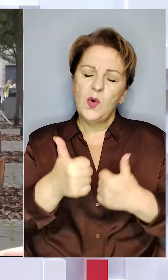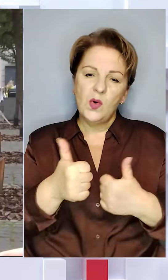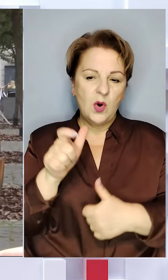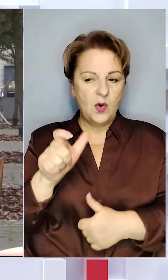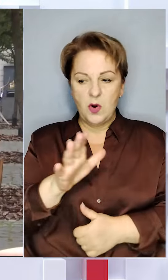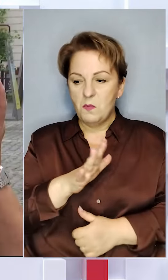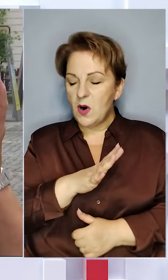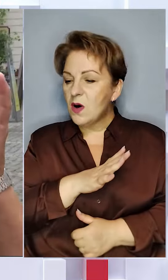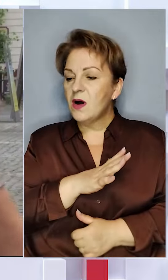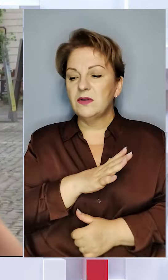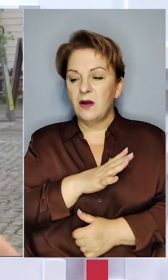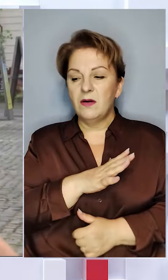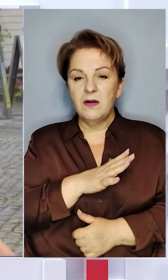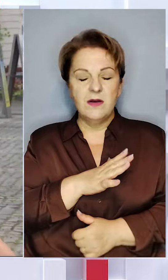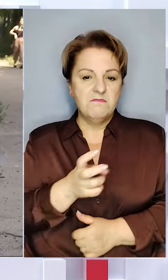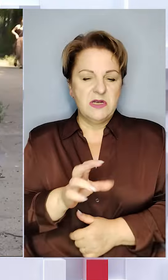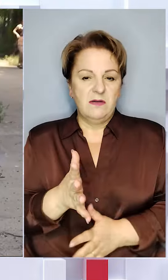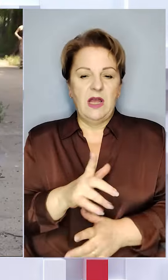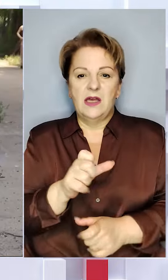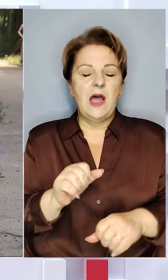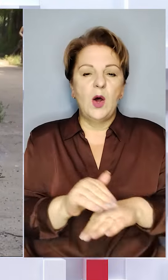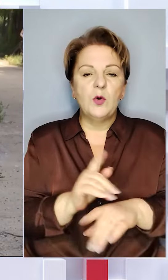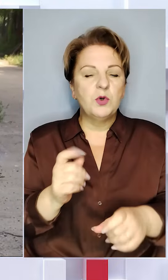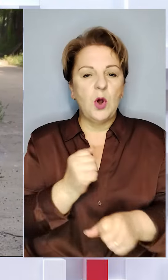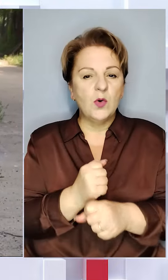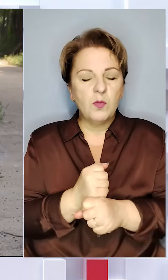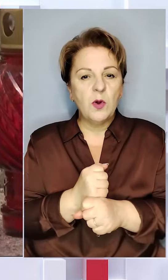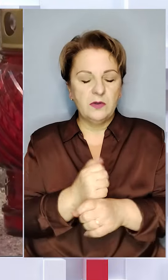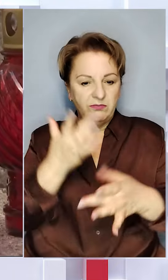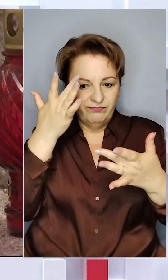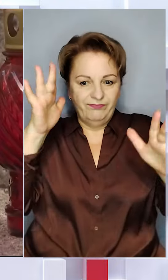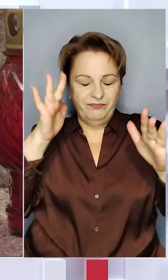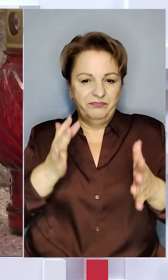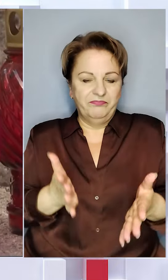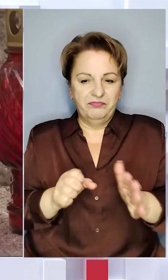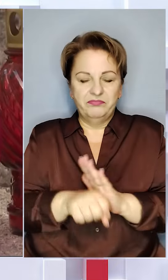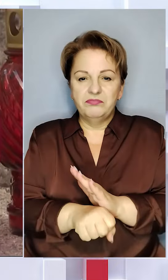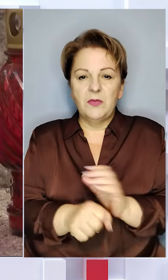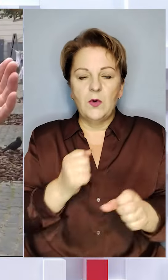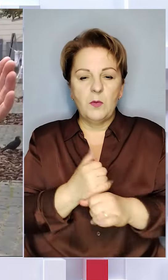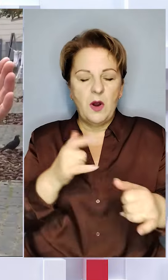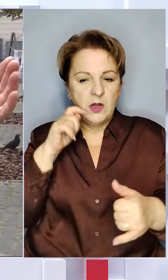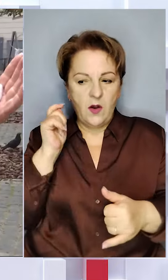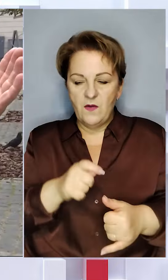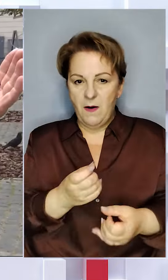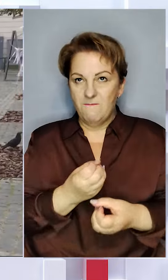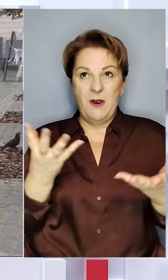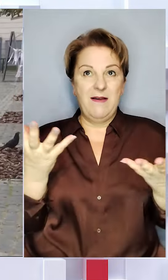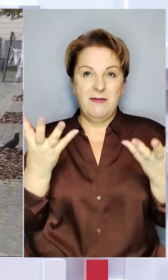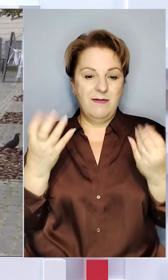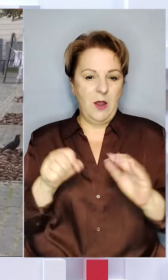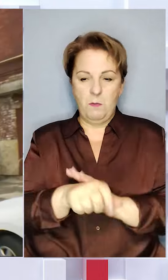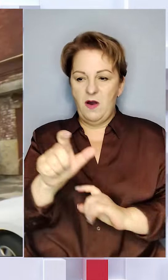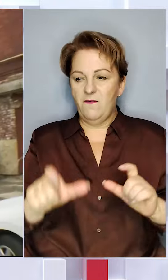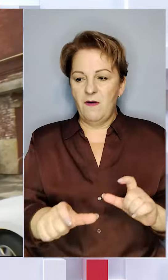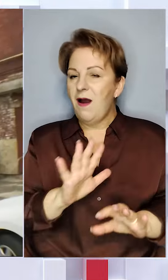Дуже хороша людина. Прийшла її шану віддати. За її все добро, що вона робила для України. До чого доходить? Білий день